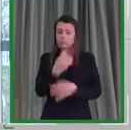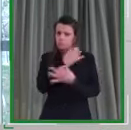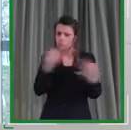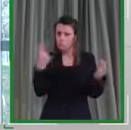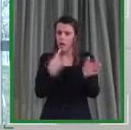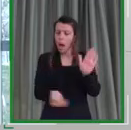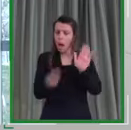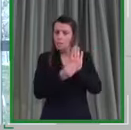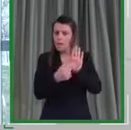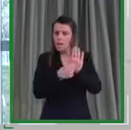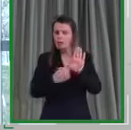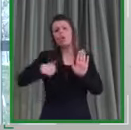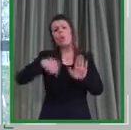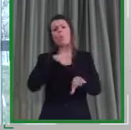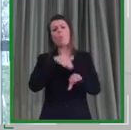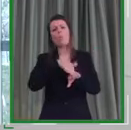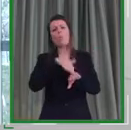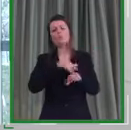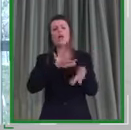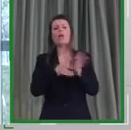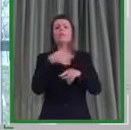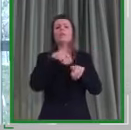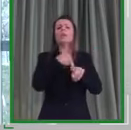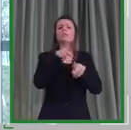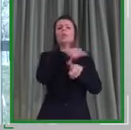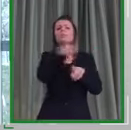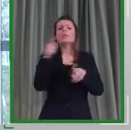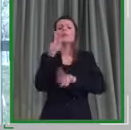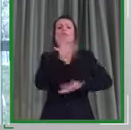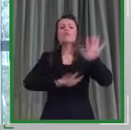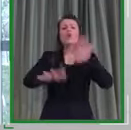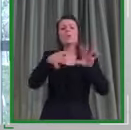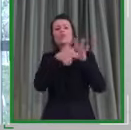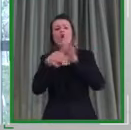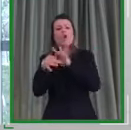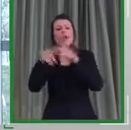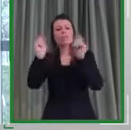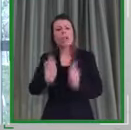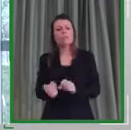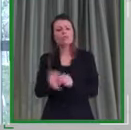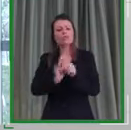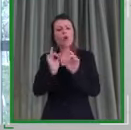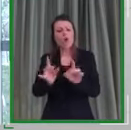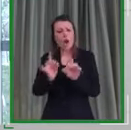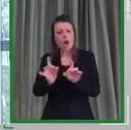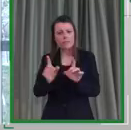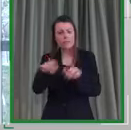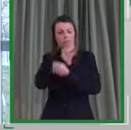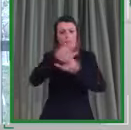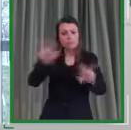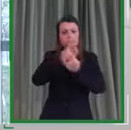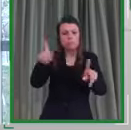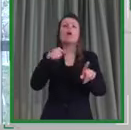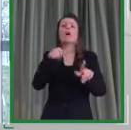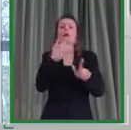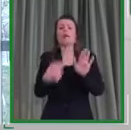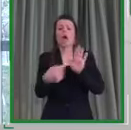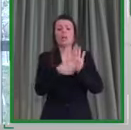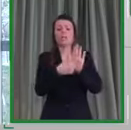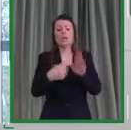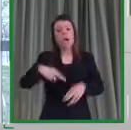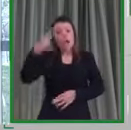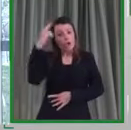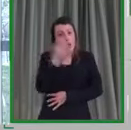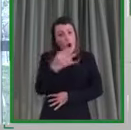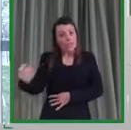informazioni che possono servire all'emergenza coronavirus ricordiamo che il questionario è totalmente anonimo